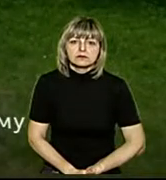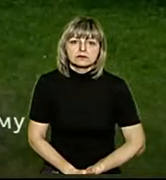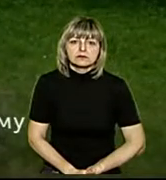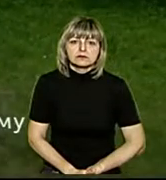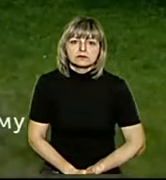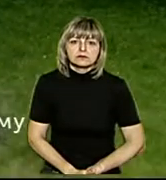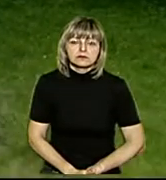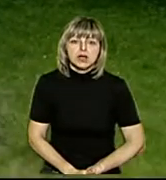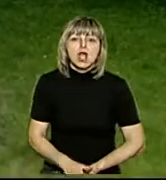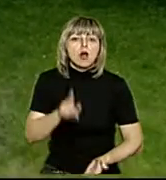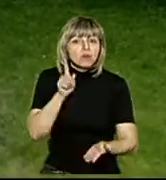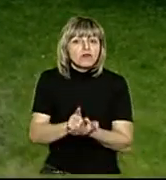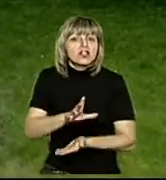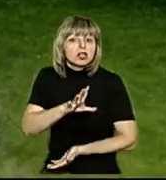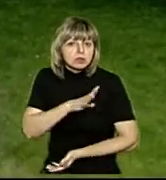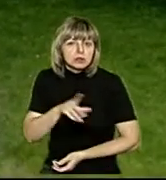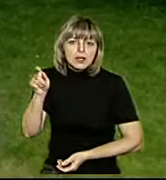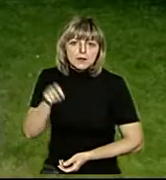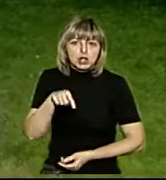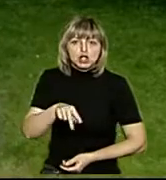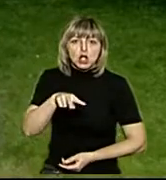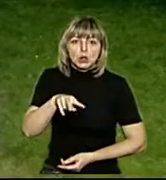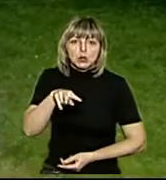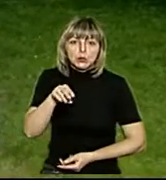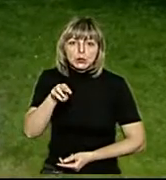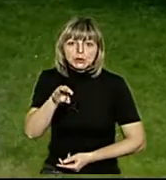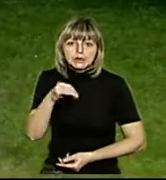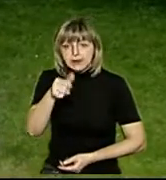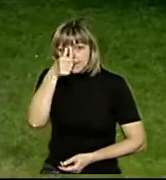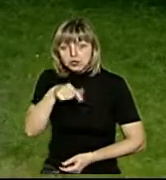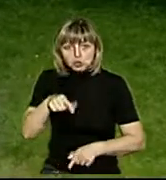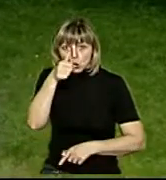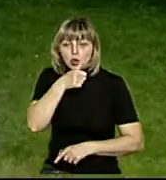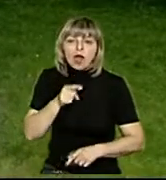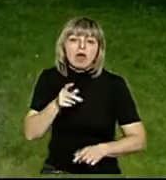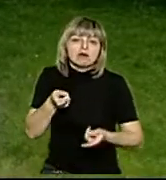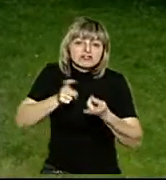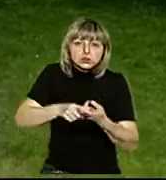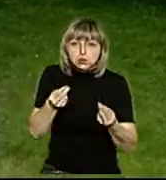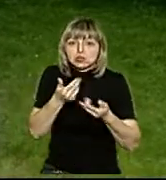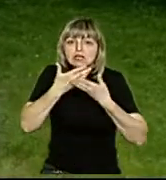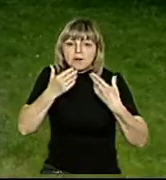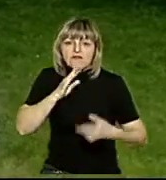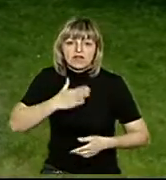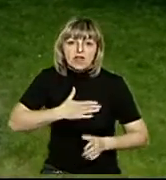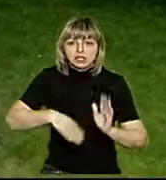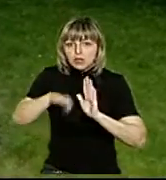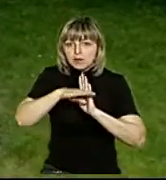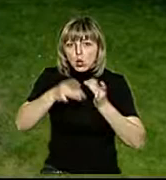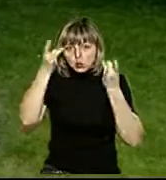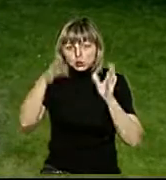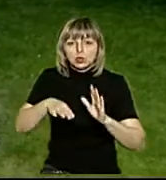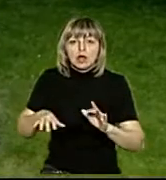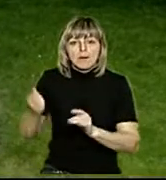відсутствием фінансування. Повинні були приїхати сюди у лютому цього року, але у зв'язку із відсутністю грошей в нашій програмі «Культура